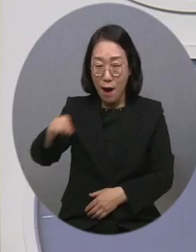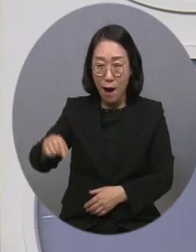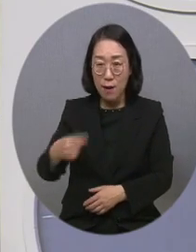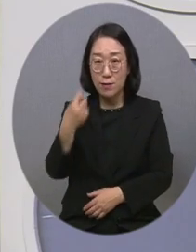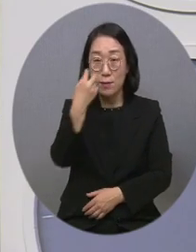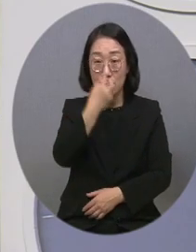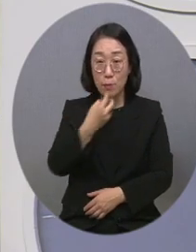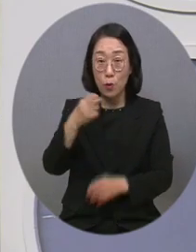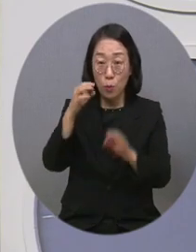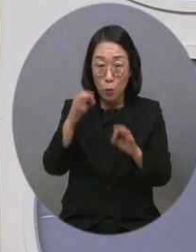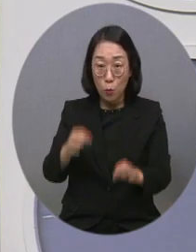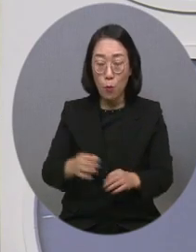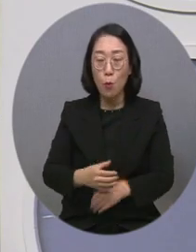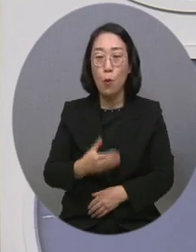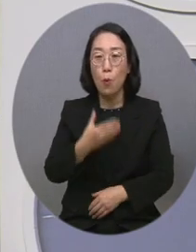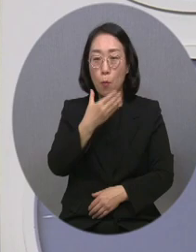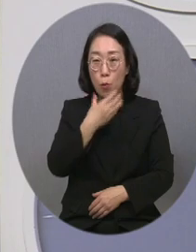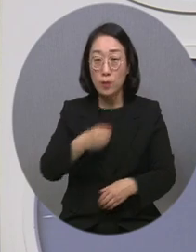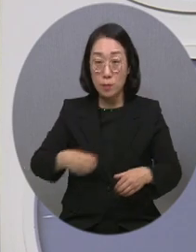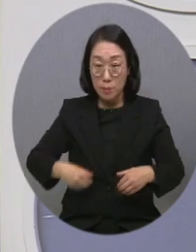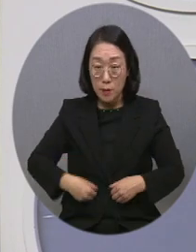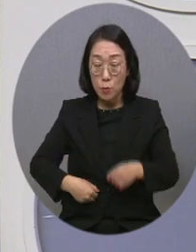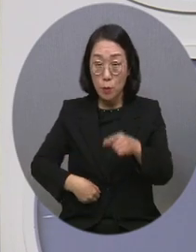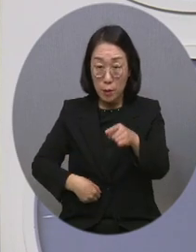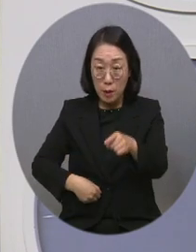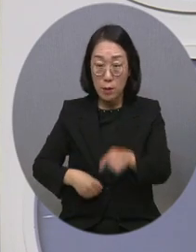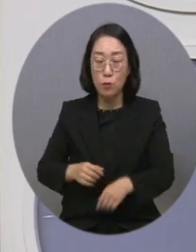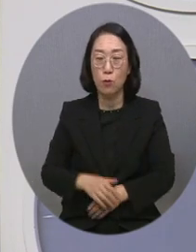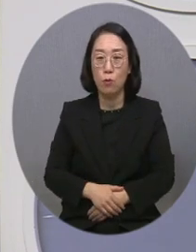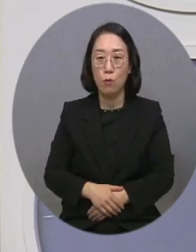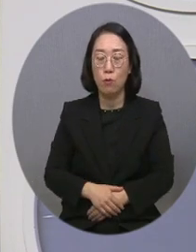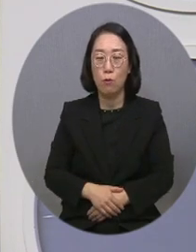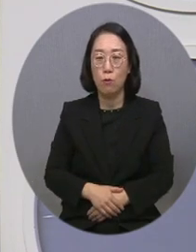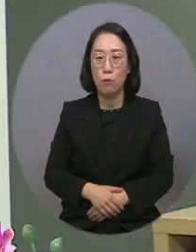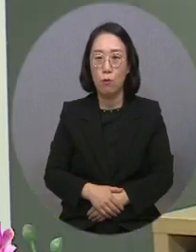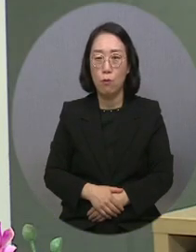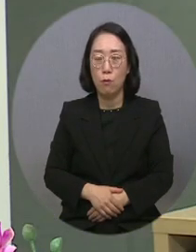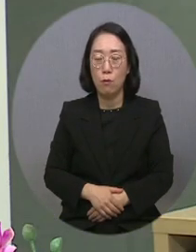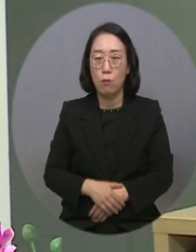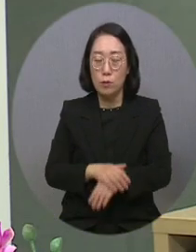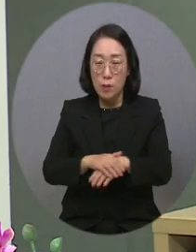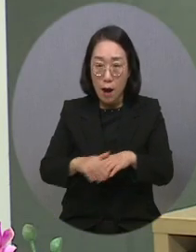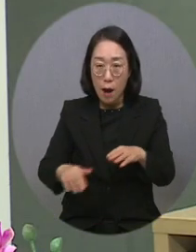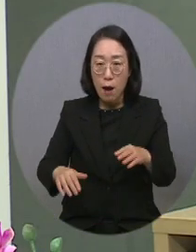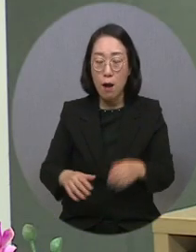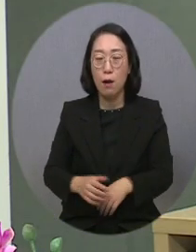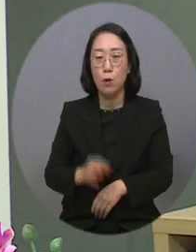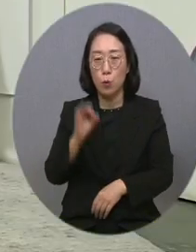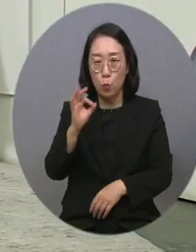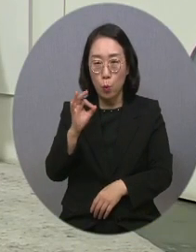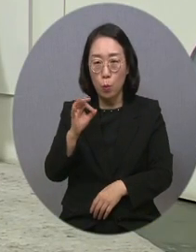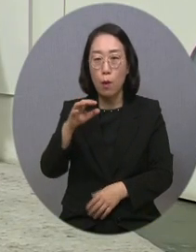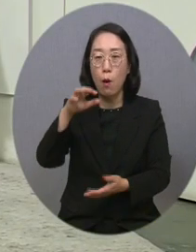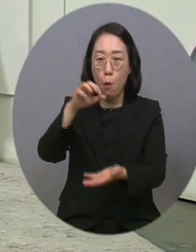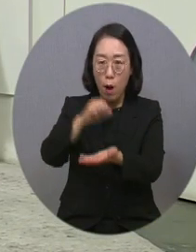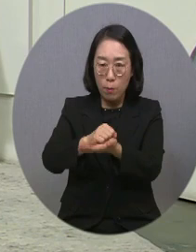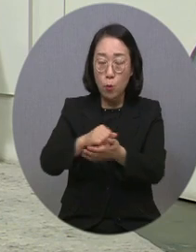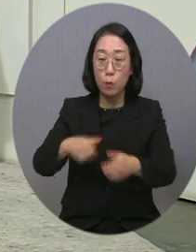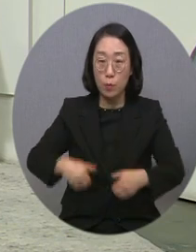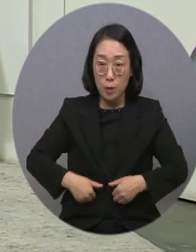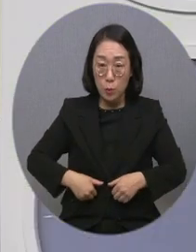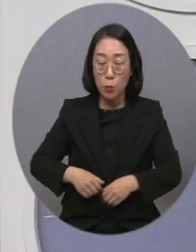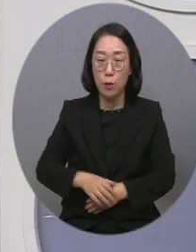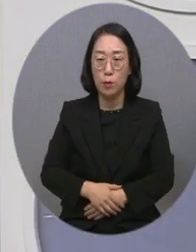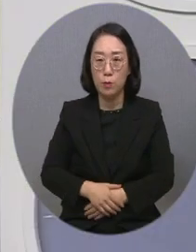복지 수혜에 따른 예산이 어느 정도 이제 예산이 확보가 돼야 된다. 이제 거기에서 이제 모금